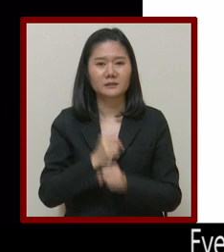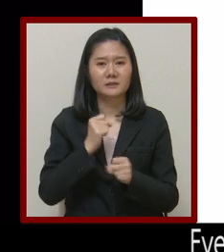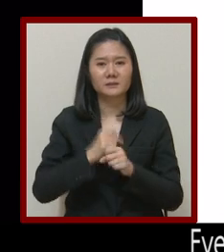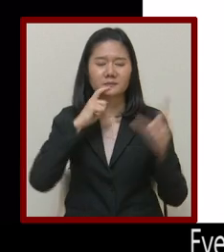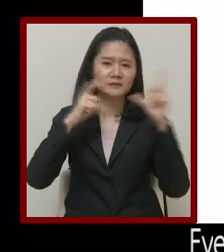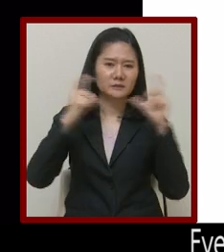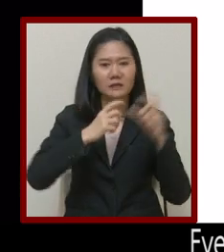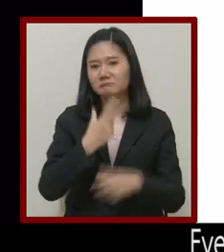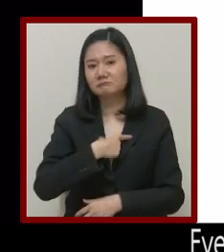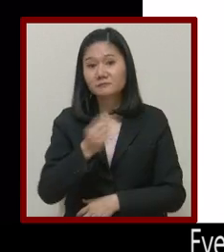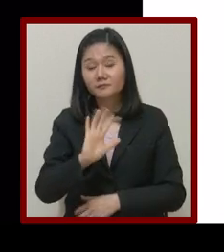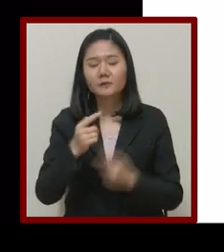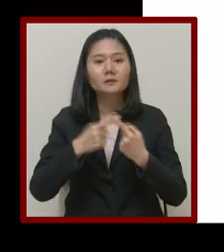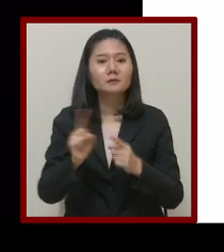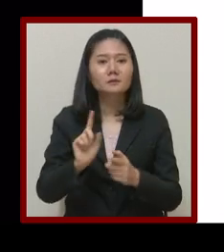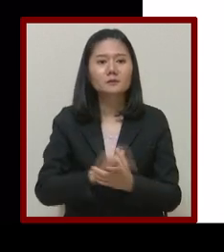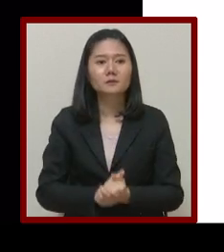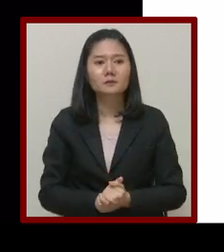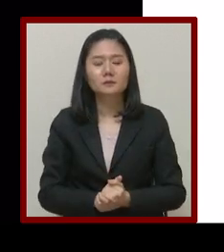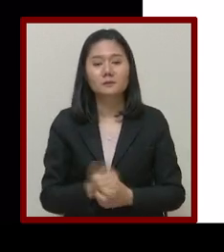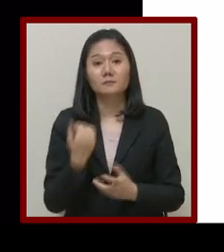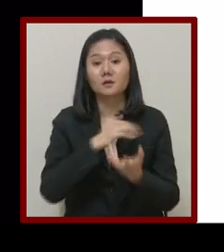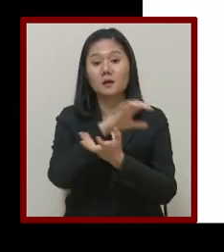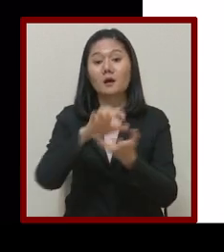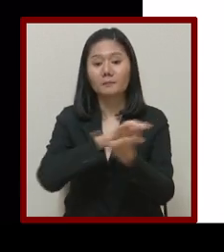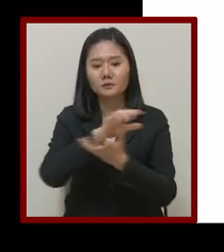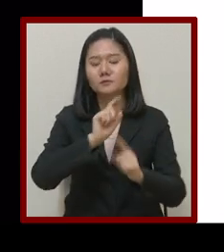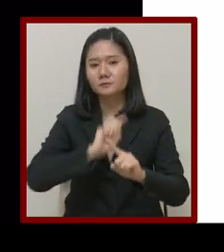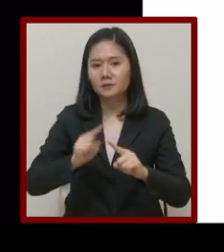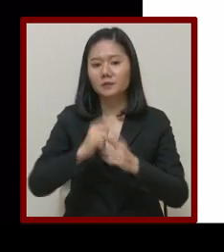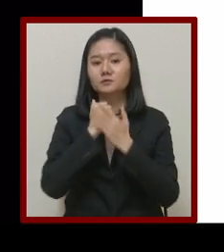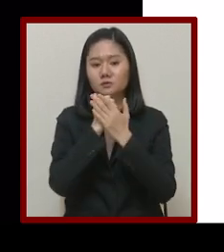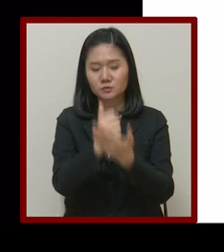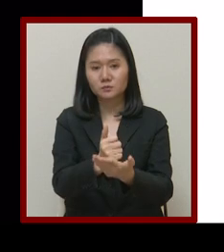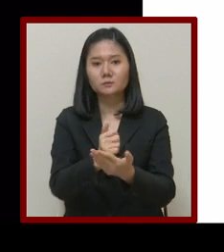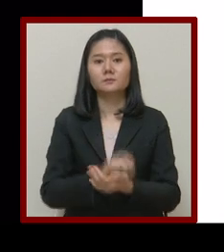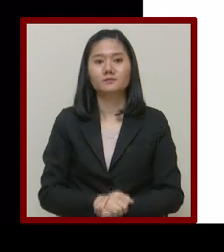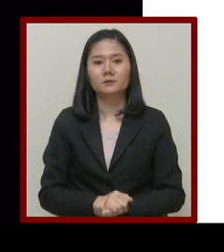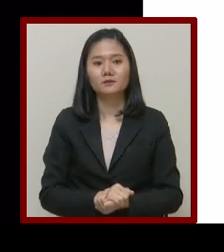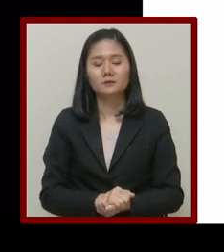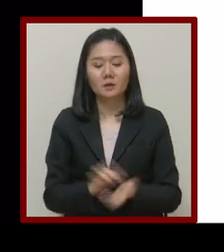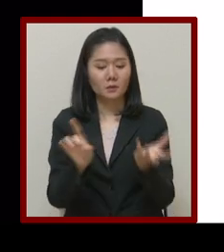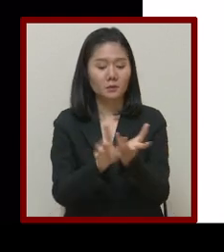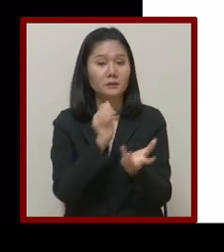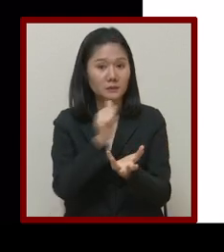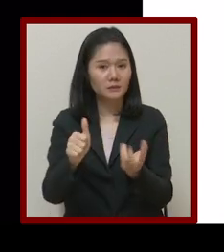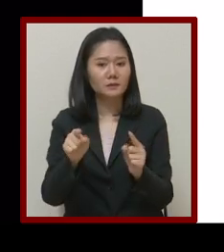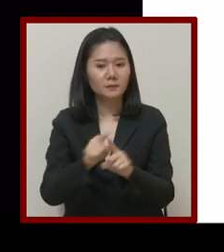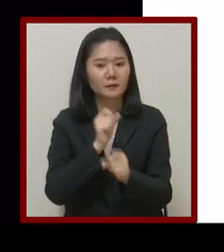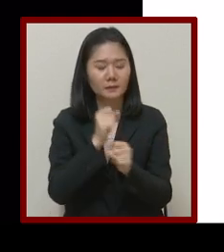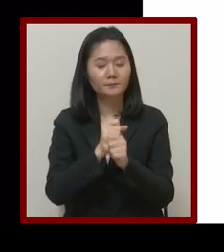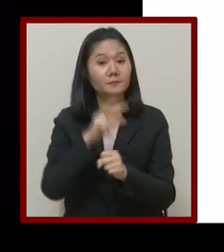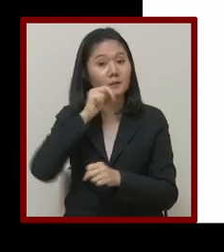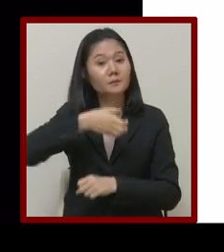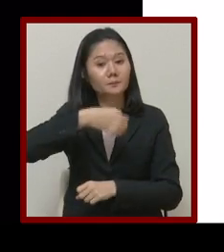าแอะเลยใช่ไหมคะแต่มันก็จะต้องมีส่วนผสมอย่างอื่นมาช่วยใช่ไหมคะต้องมีสรรพคุณที่ดีล่ะเขาถึงต้องนำมาท